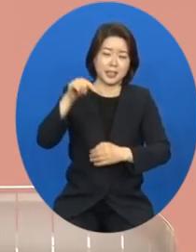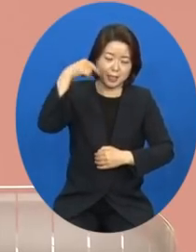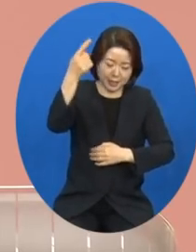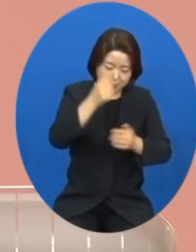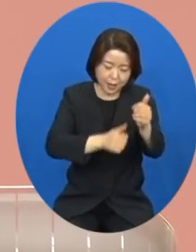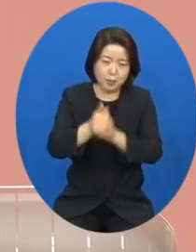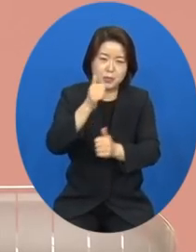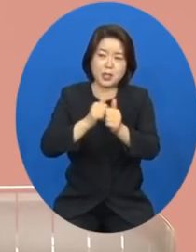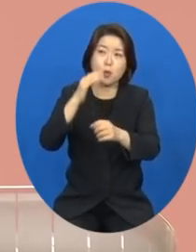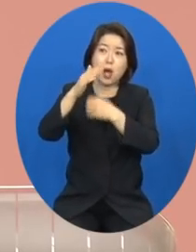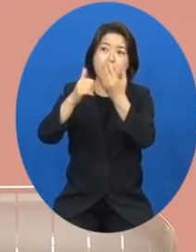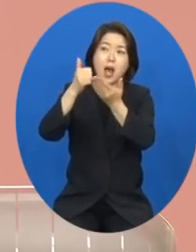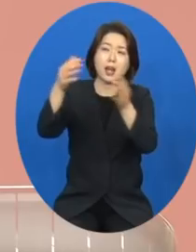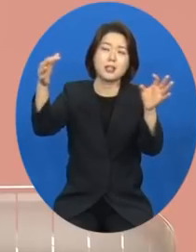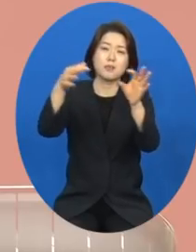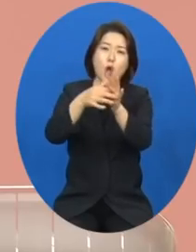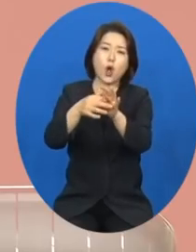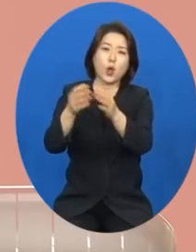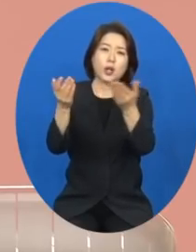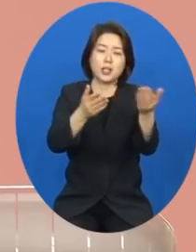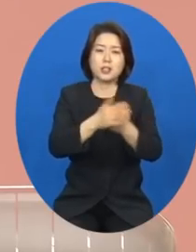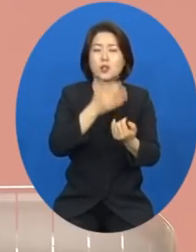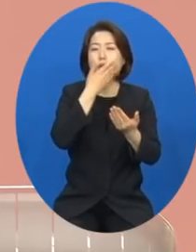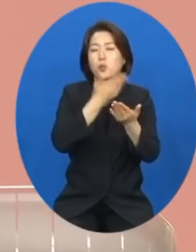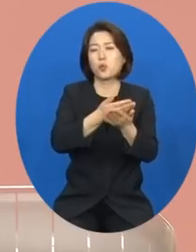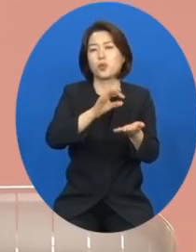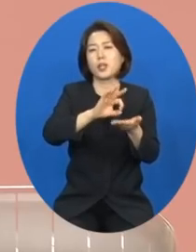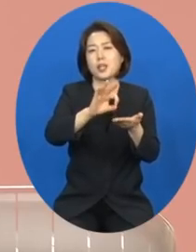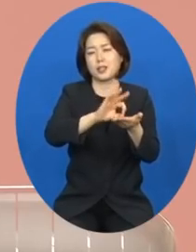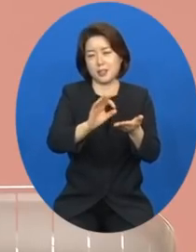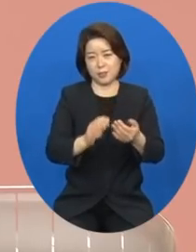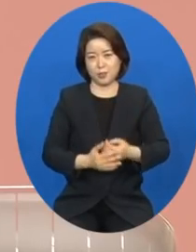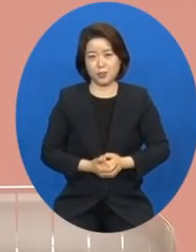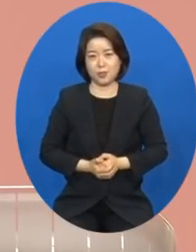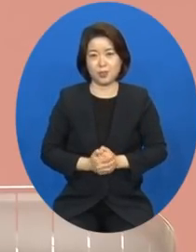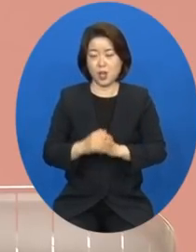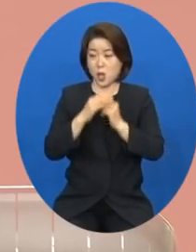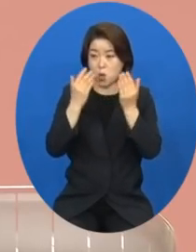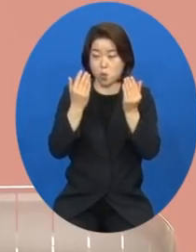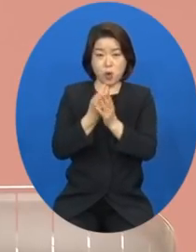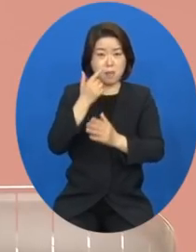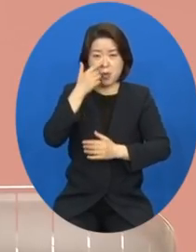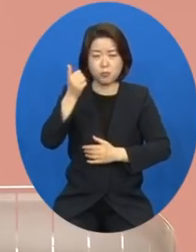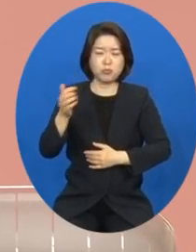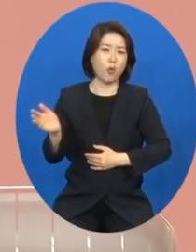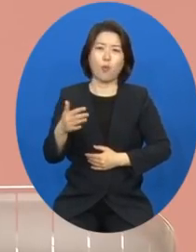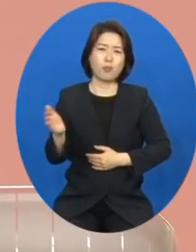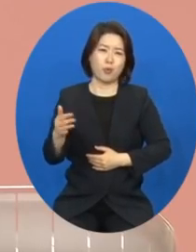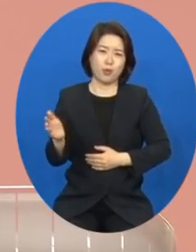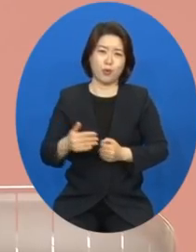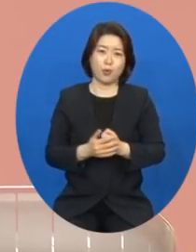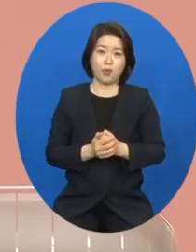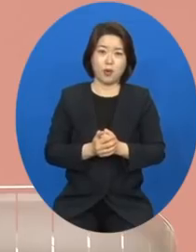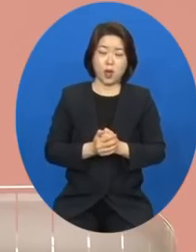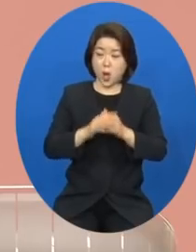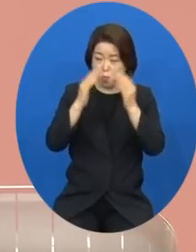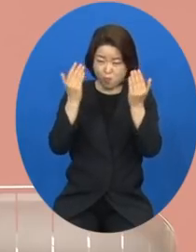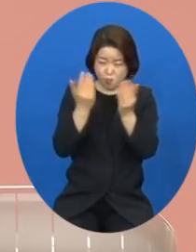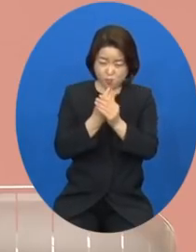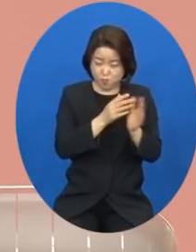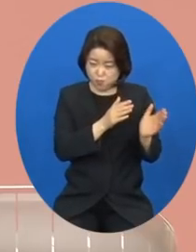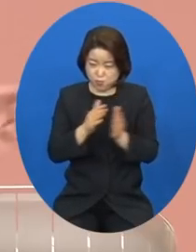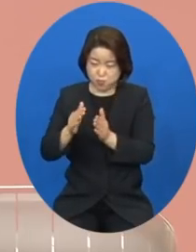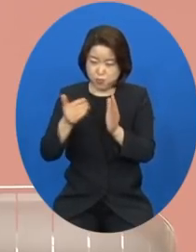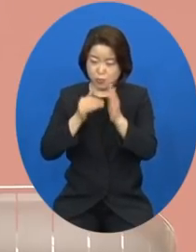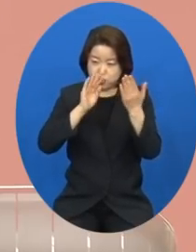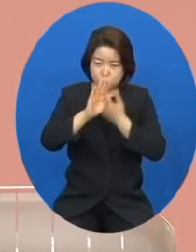세대와 하나님을 연결시키는 귀한 통로가 된다는 거예요 완벽한 부모는 없습니다 모든 것이 준비된 다음에 하려고